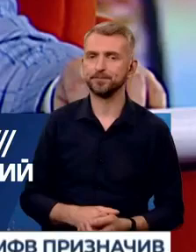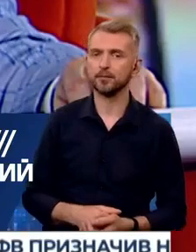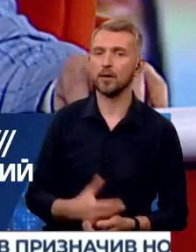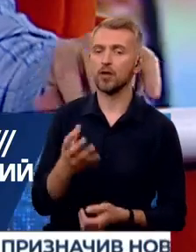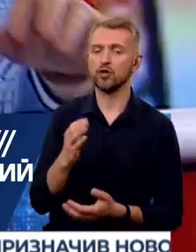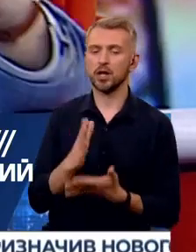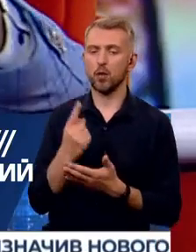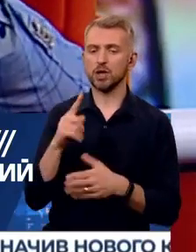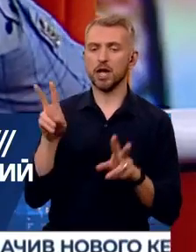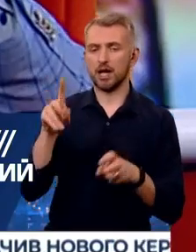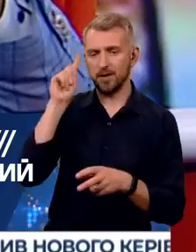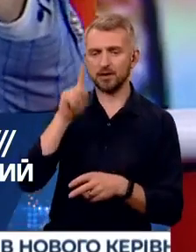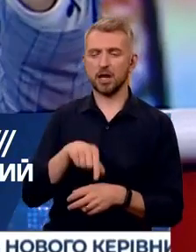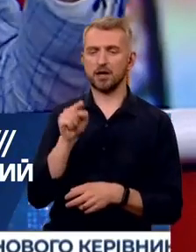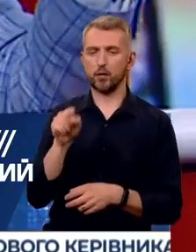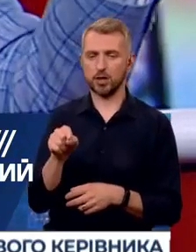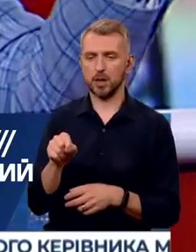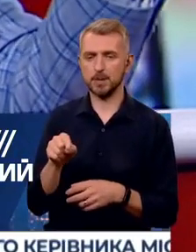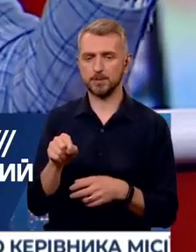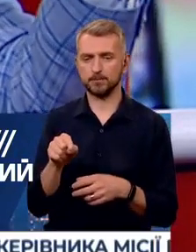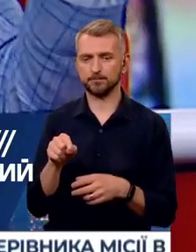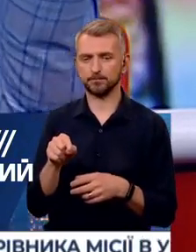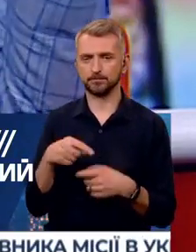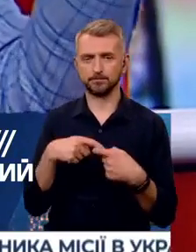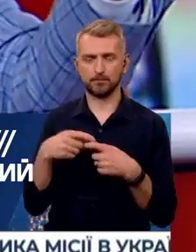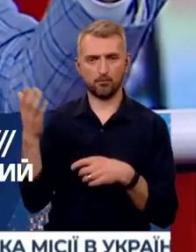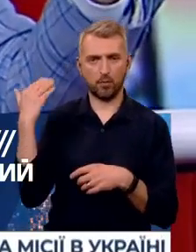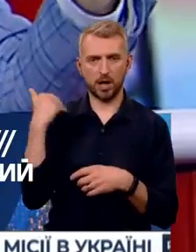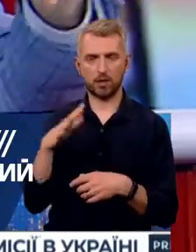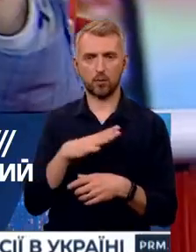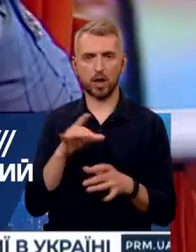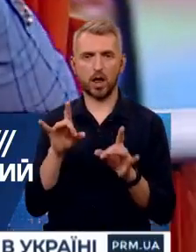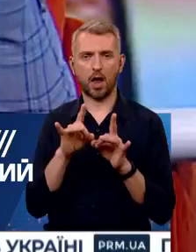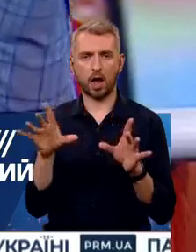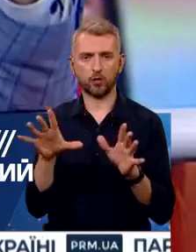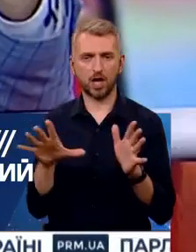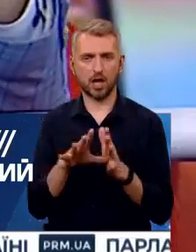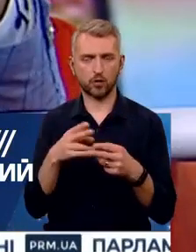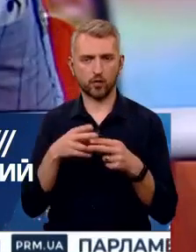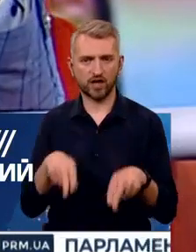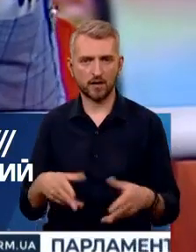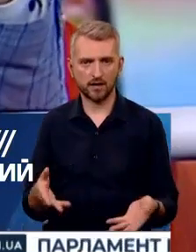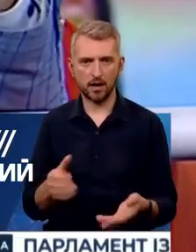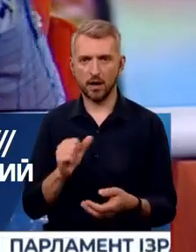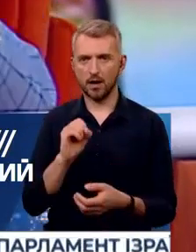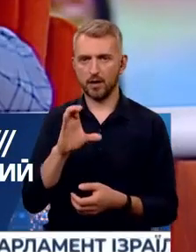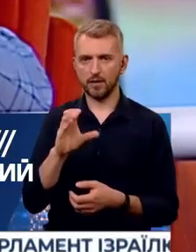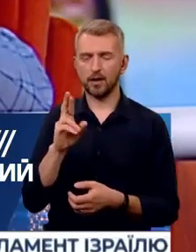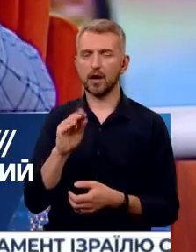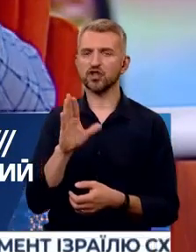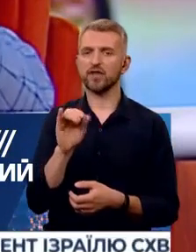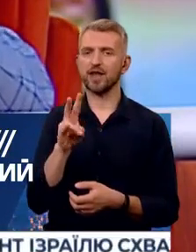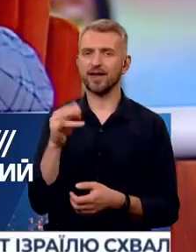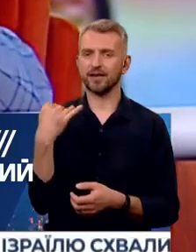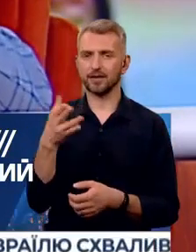є одна тема, от знаєте, вона пасує попередній. От були атомні електростанції, як Жванецький, пам'ятаєте,